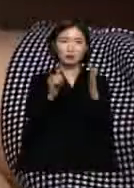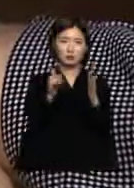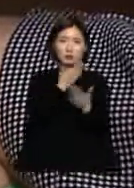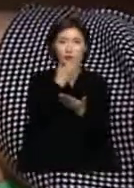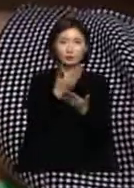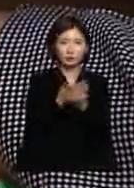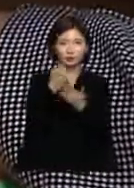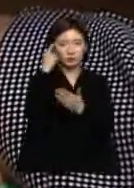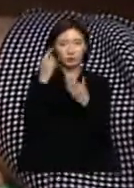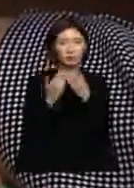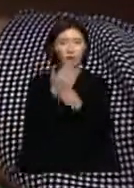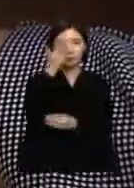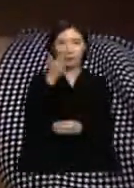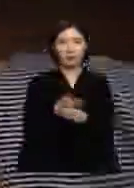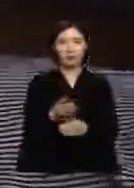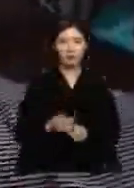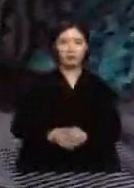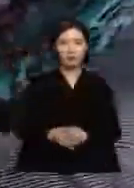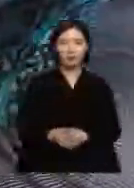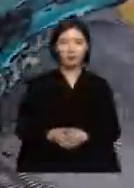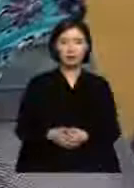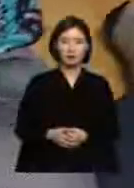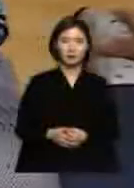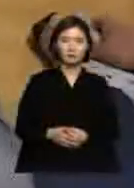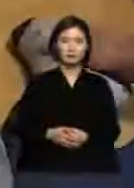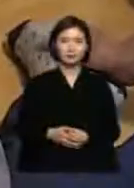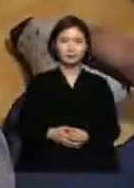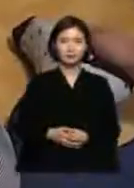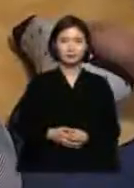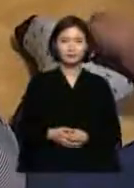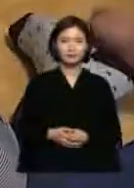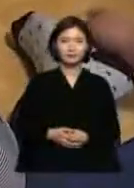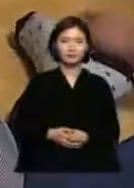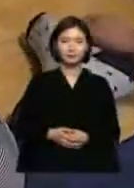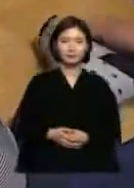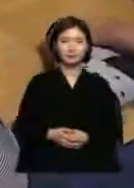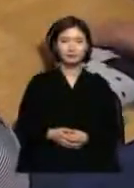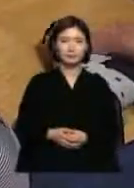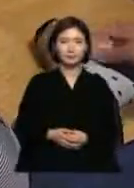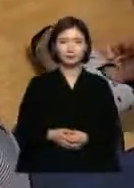소중함을 떠올리게 하고 있습니다. 딜라이브 서울경기 케이블TV 오신영입니다.